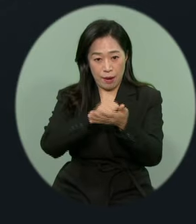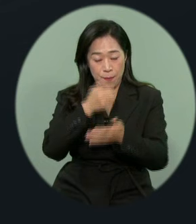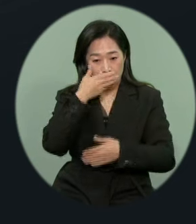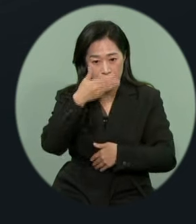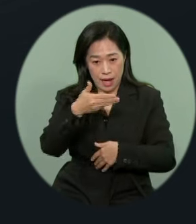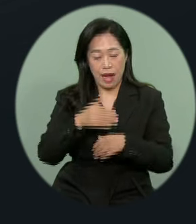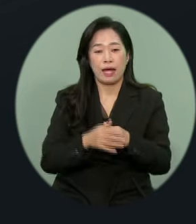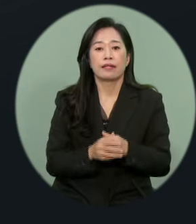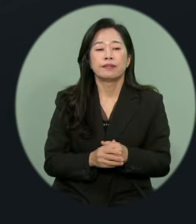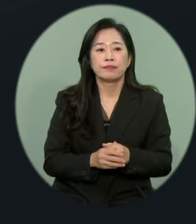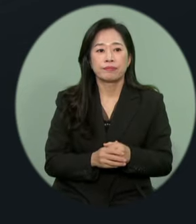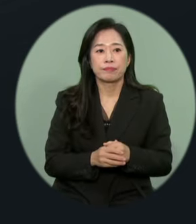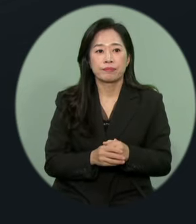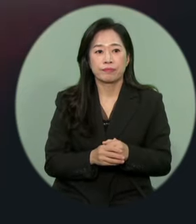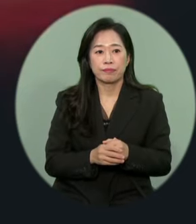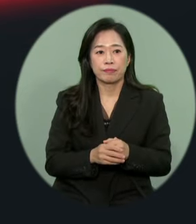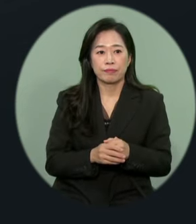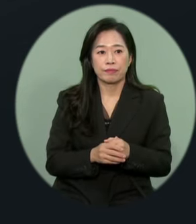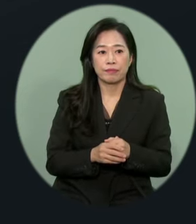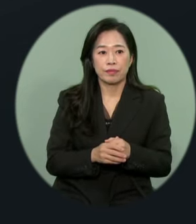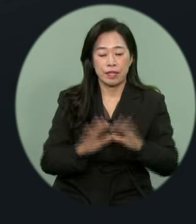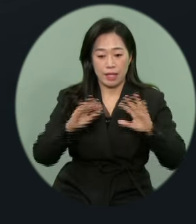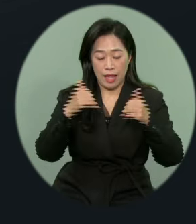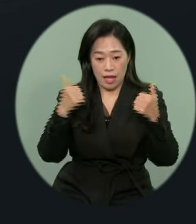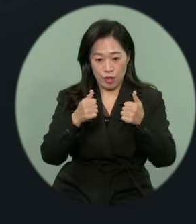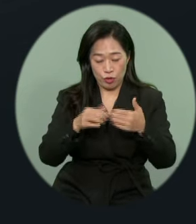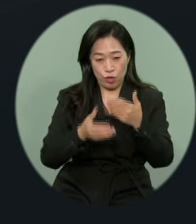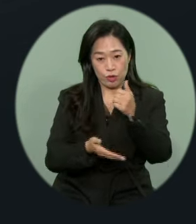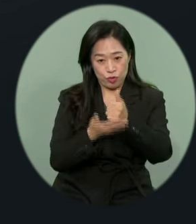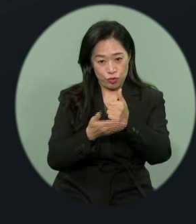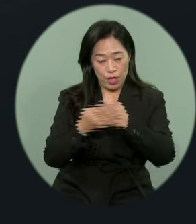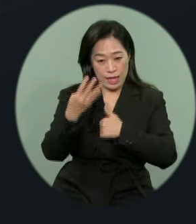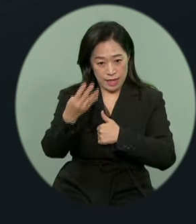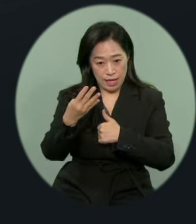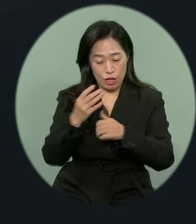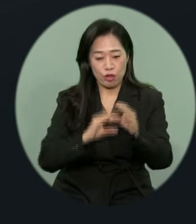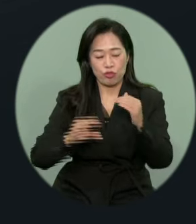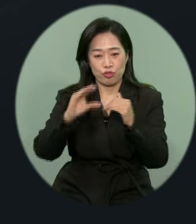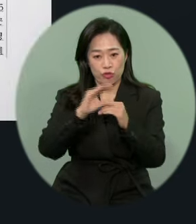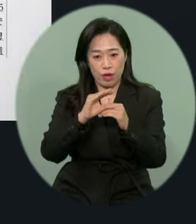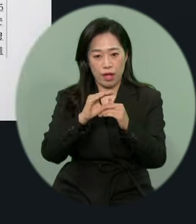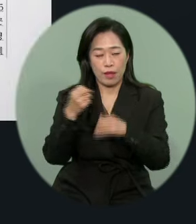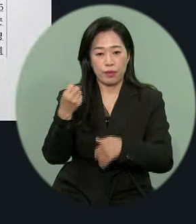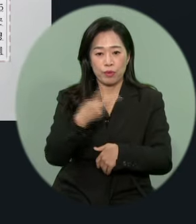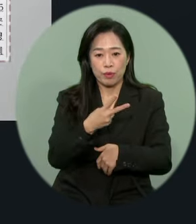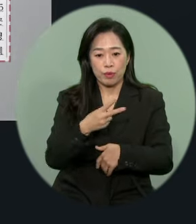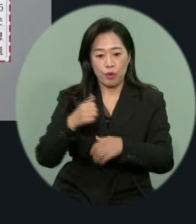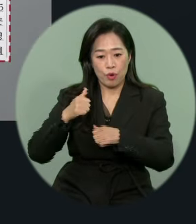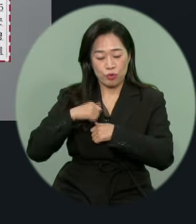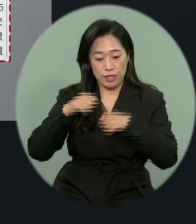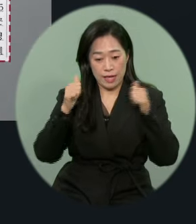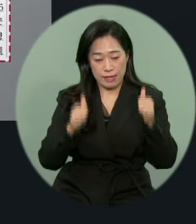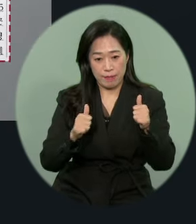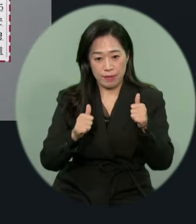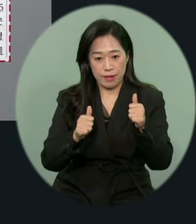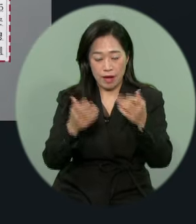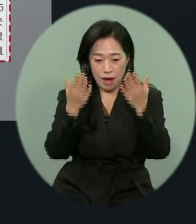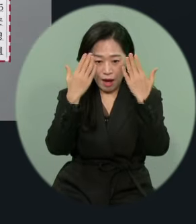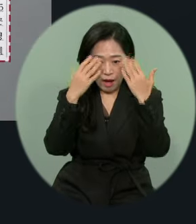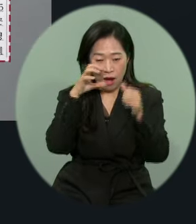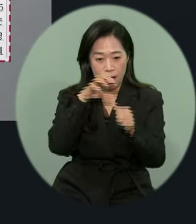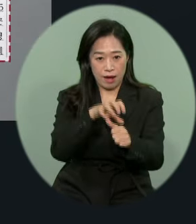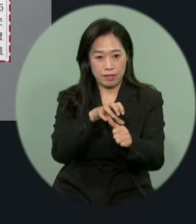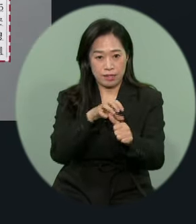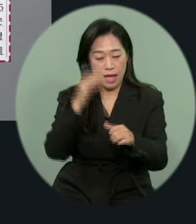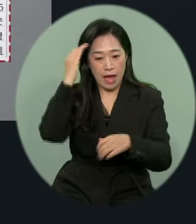눈여겨볼 점은 위원회 구성시 국회가 추천하는 네명을 추가하도록 한 것과 군사재판을 받고 형무소의 수용